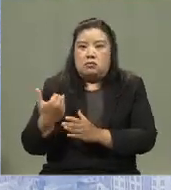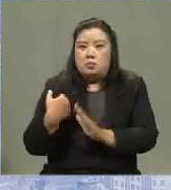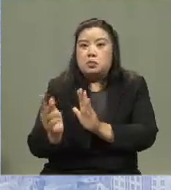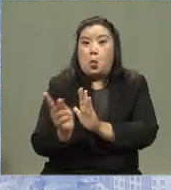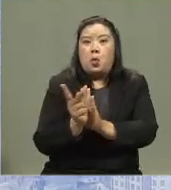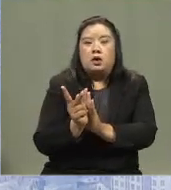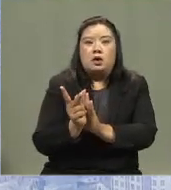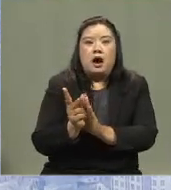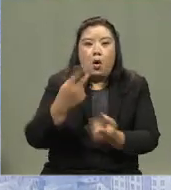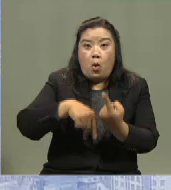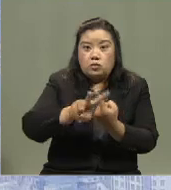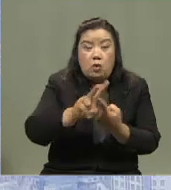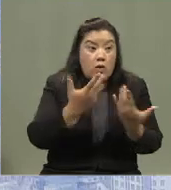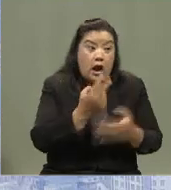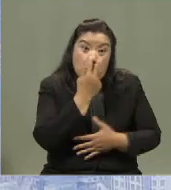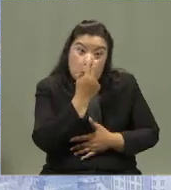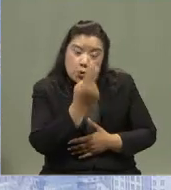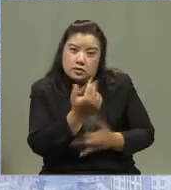และก็ปากท้องของพวกเขาก็รอกันอยู่ถึงแม้ธุรกิจนั้นจะมีความเสี่ยงสูงๆแต่ถ้าเราผ่านของมาตรการระยะที่2